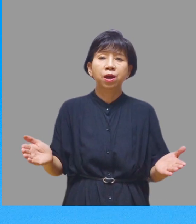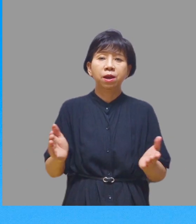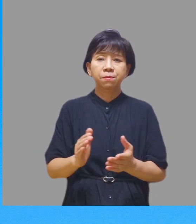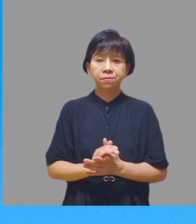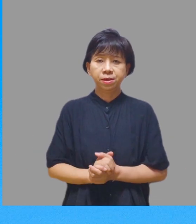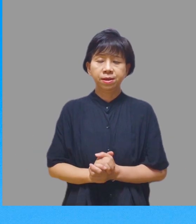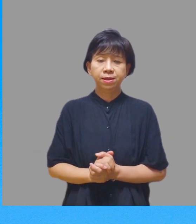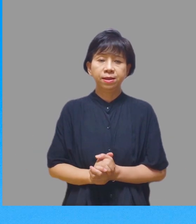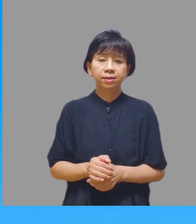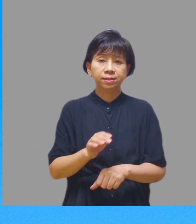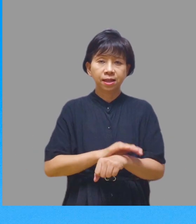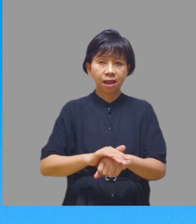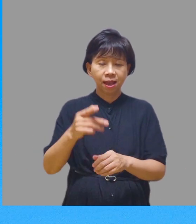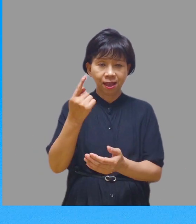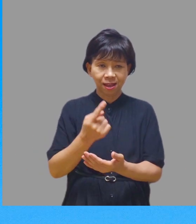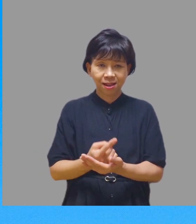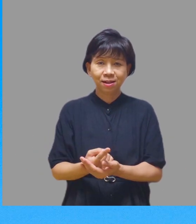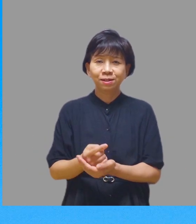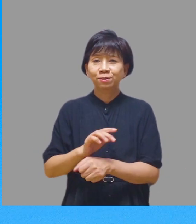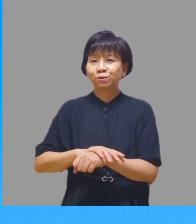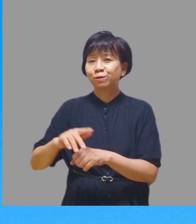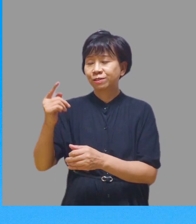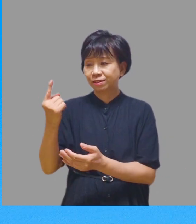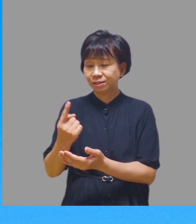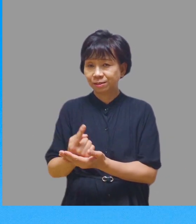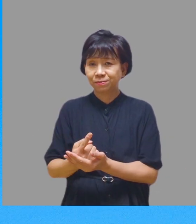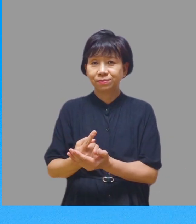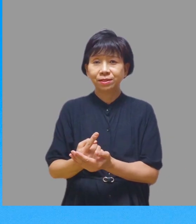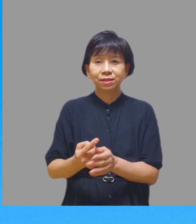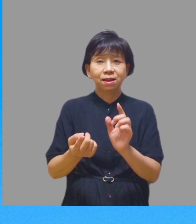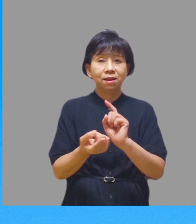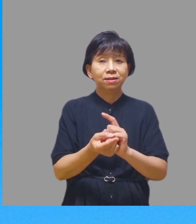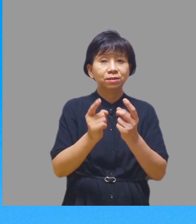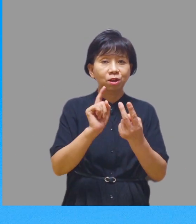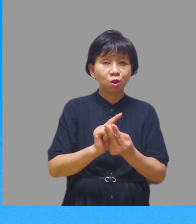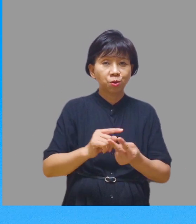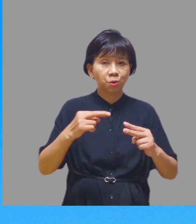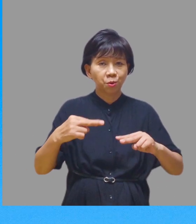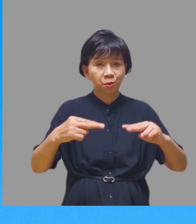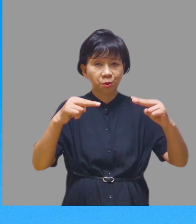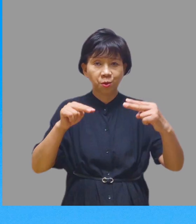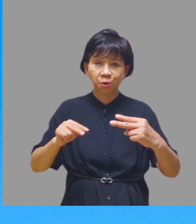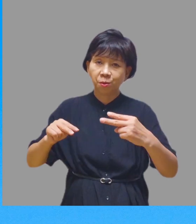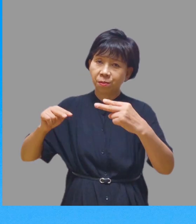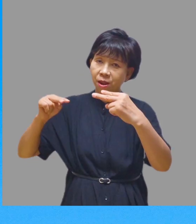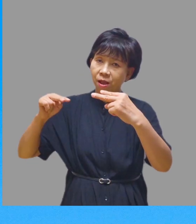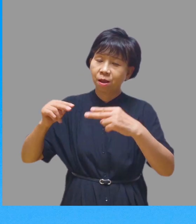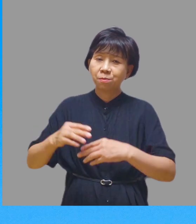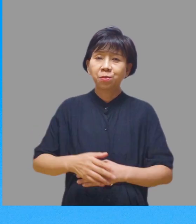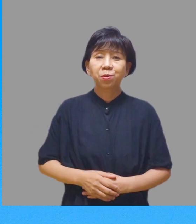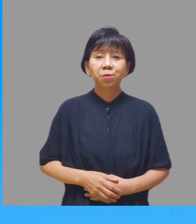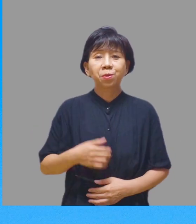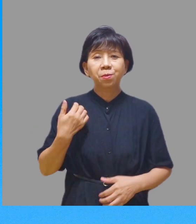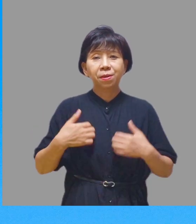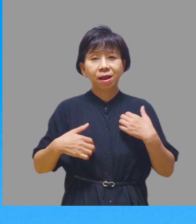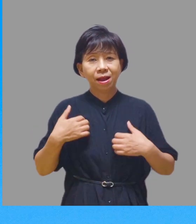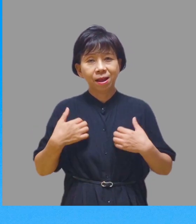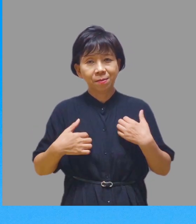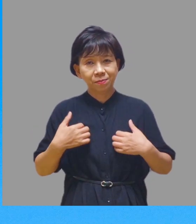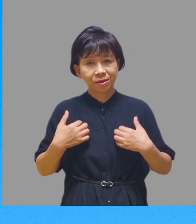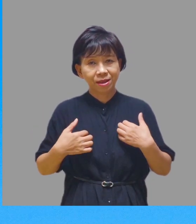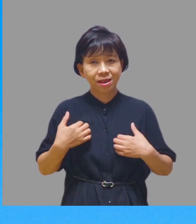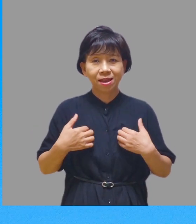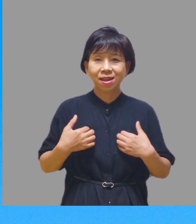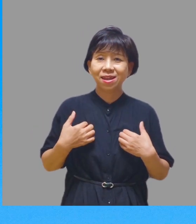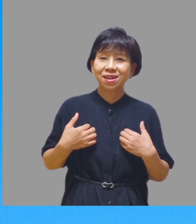아멘. 잘 나오셨습니다. 우리 옆에 분들 한번 보시고, 앞뒤 분들도 한번 보시고 반갑게